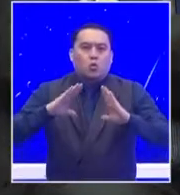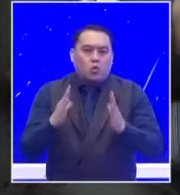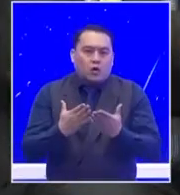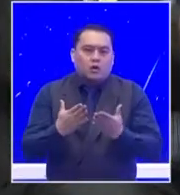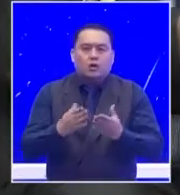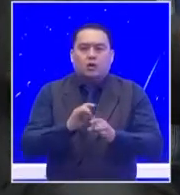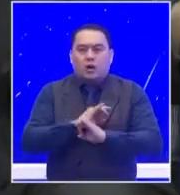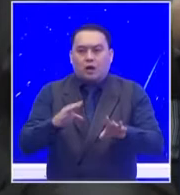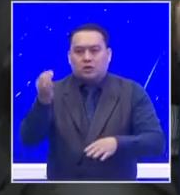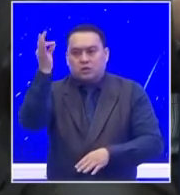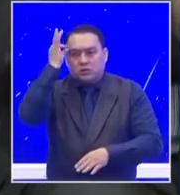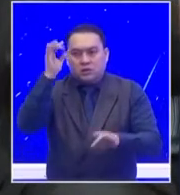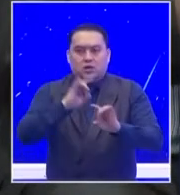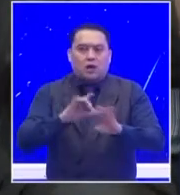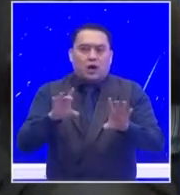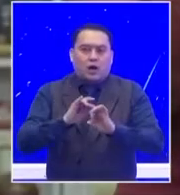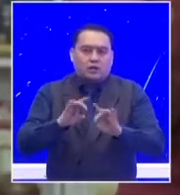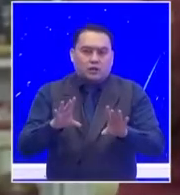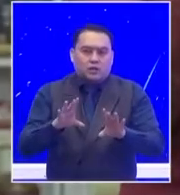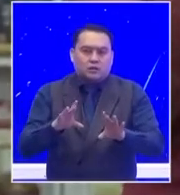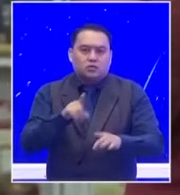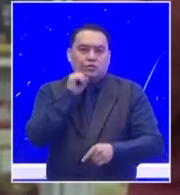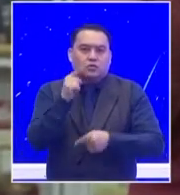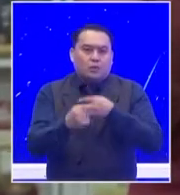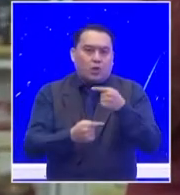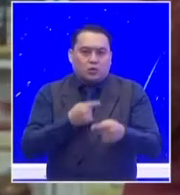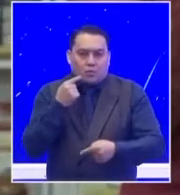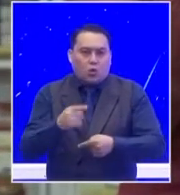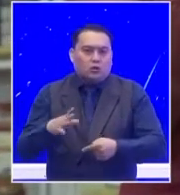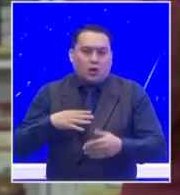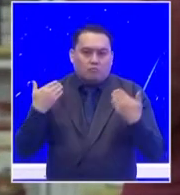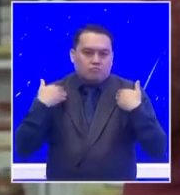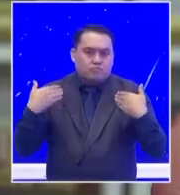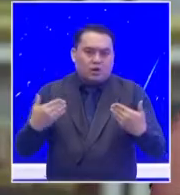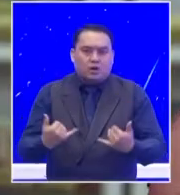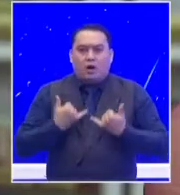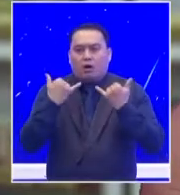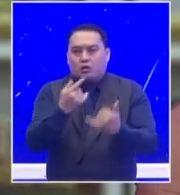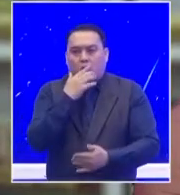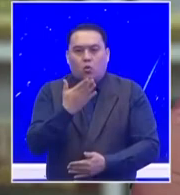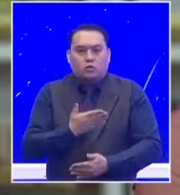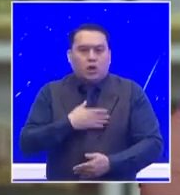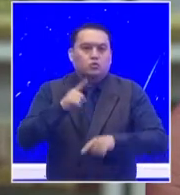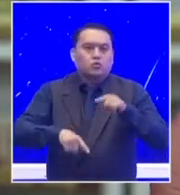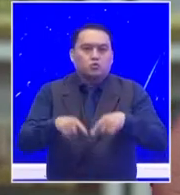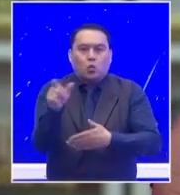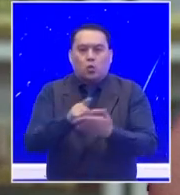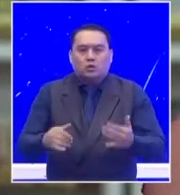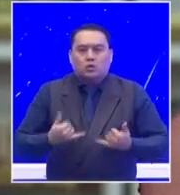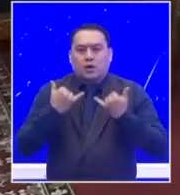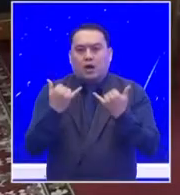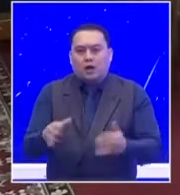айтып, естеліктермен бөлісті. Ал жас буын болса, батыр ағаларына арнап, әскери патриоттық өлеңдерін